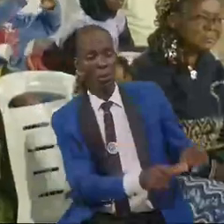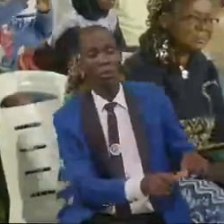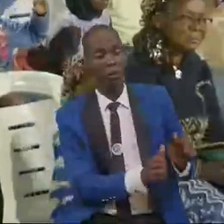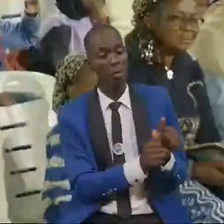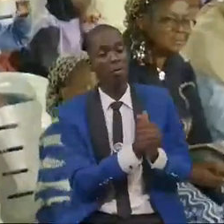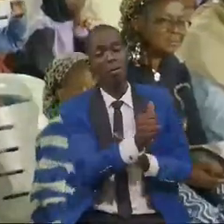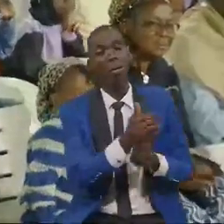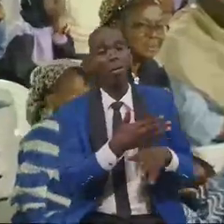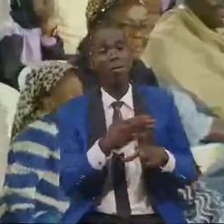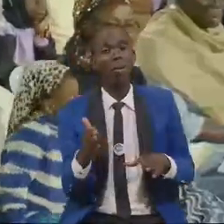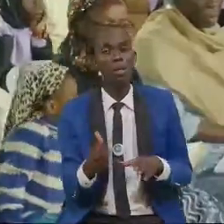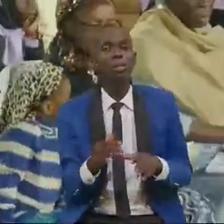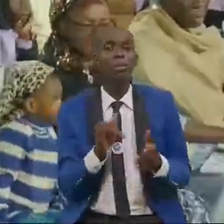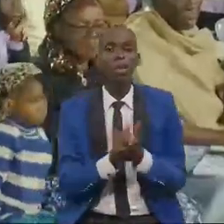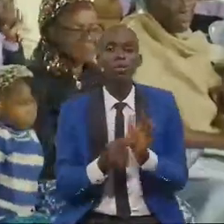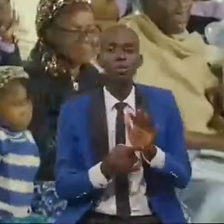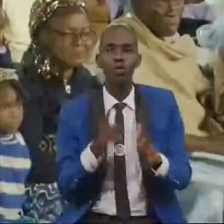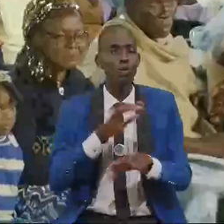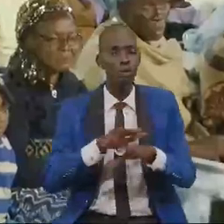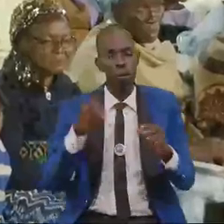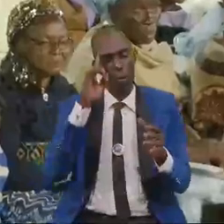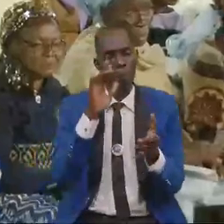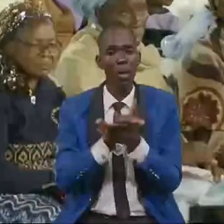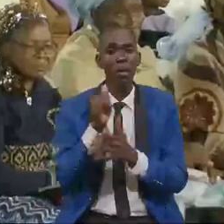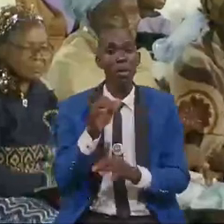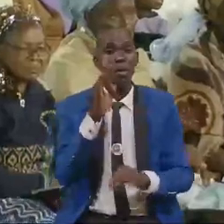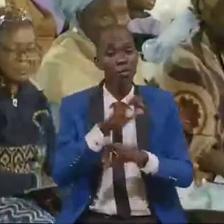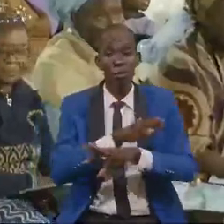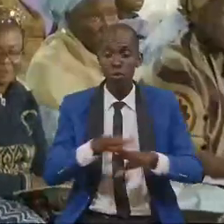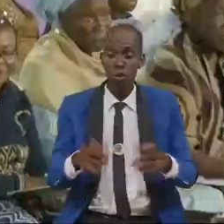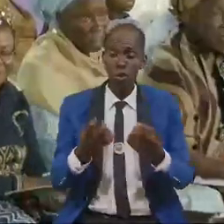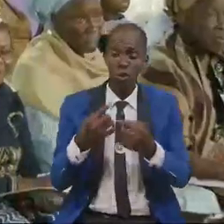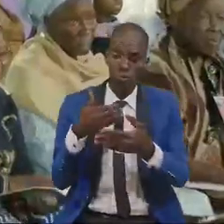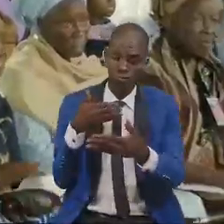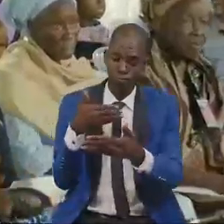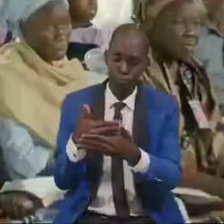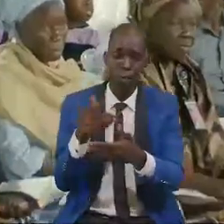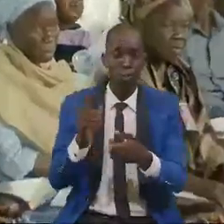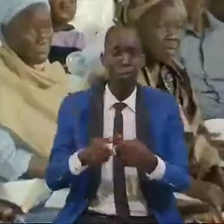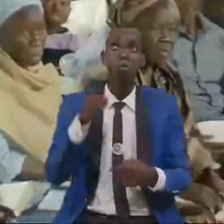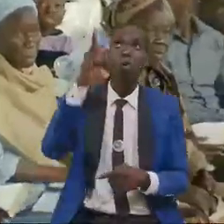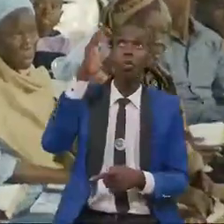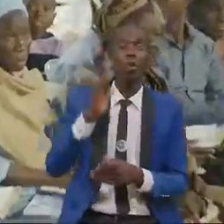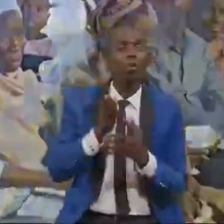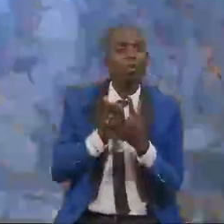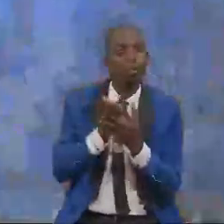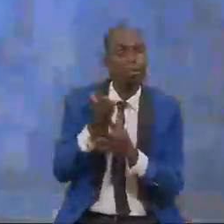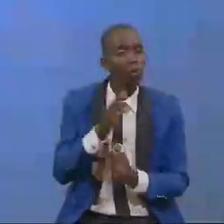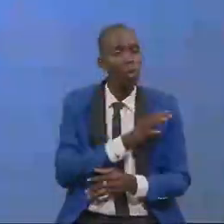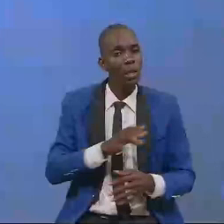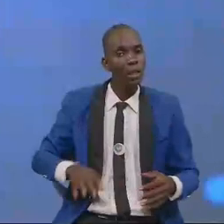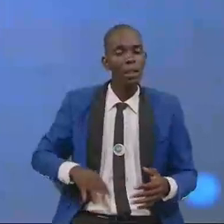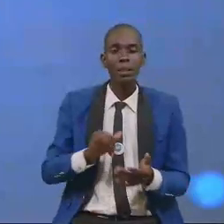ça c'est de l'incrédité si tu ne te rapproches pas de Dieu à travers Christ sa cause